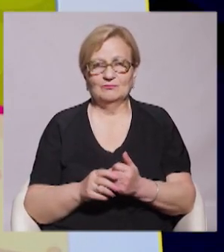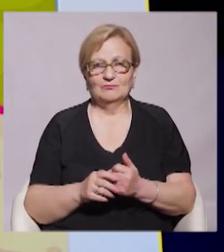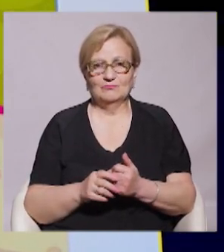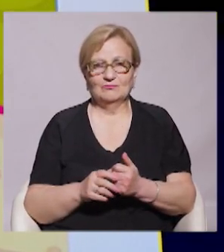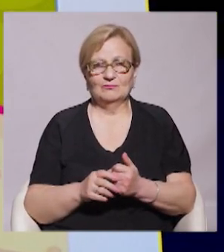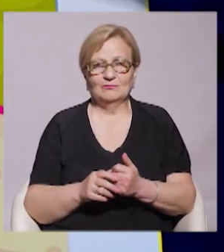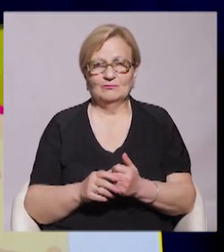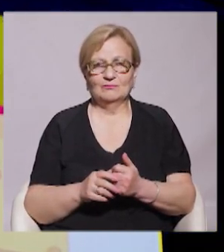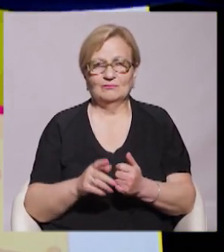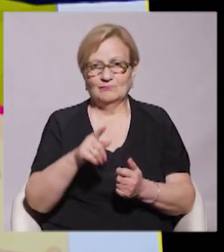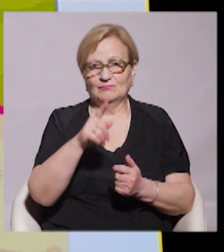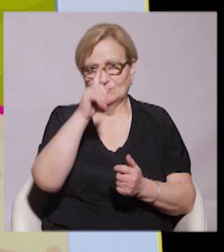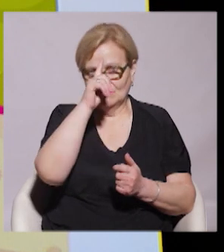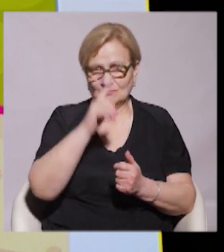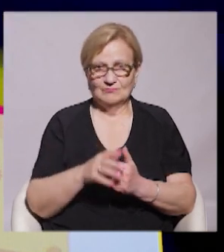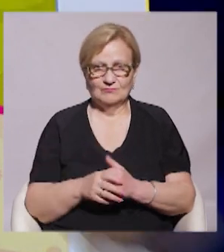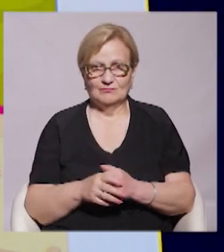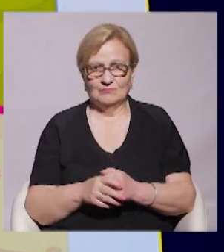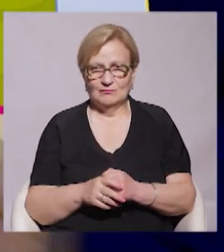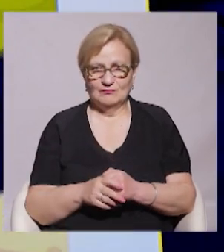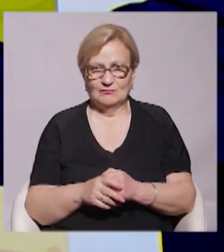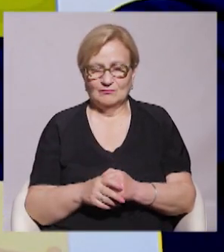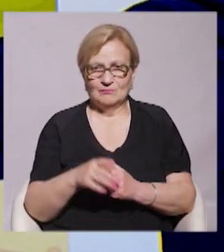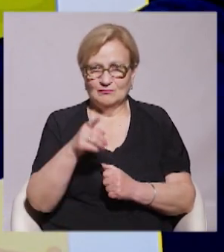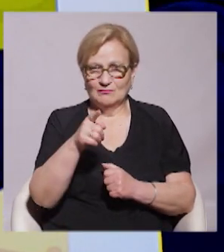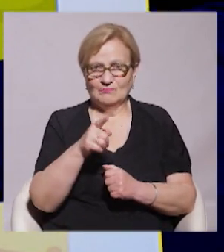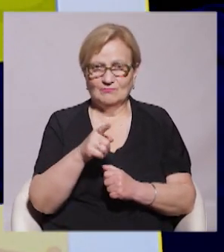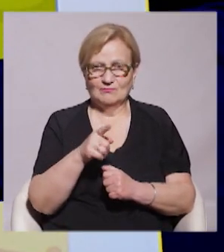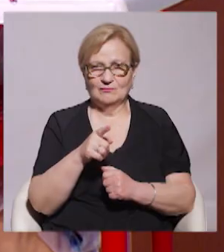ეს გოგო. ეს ბიჭი.